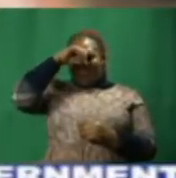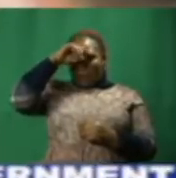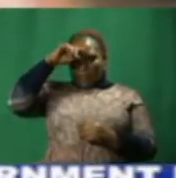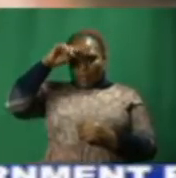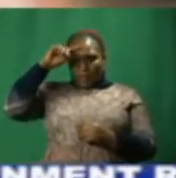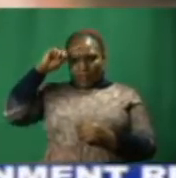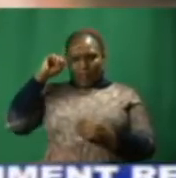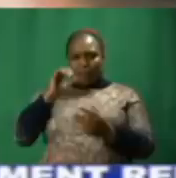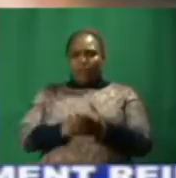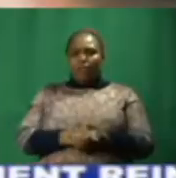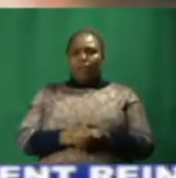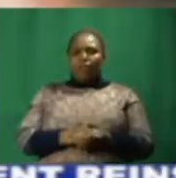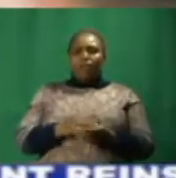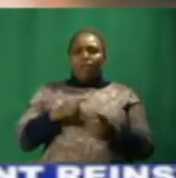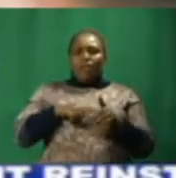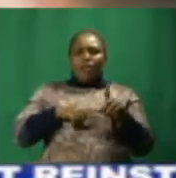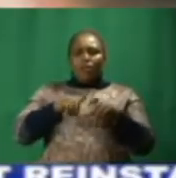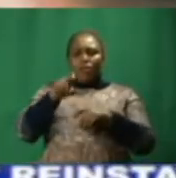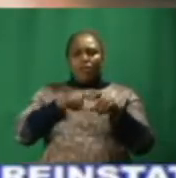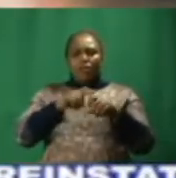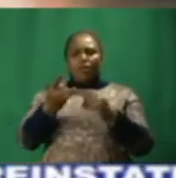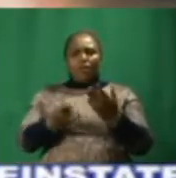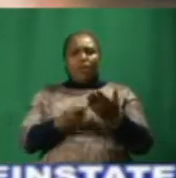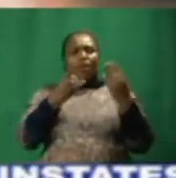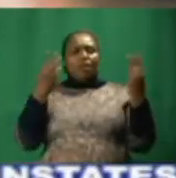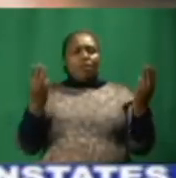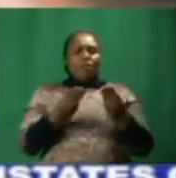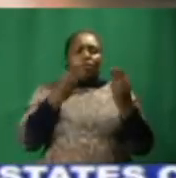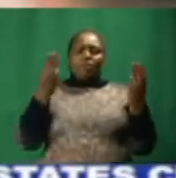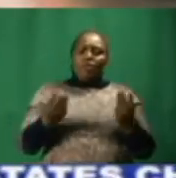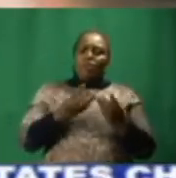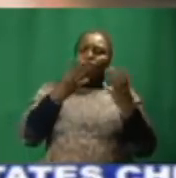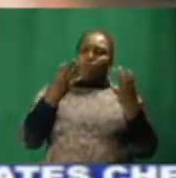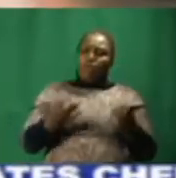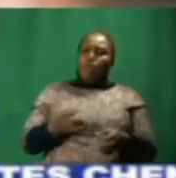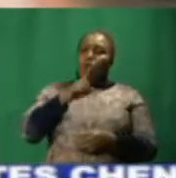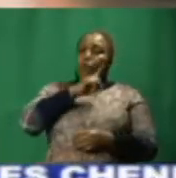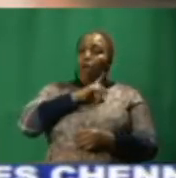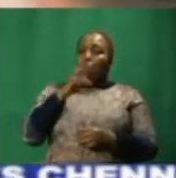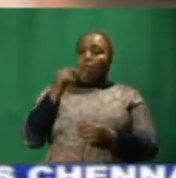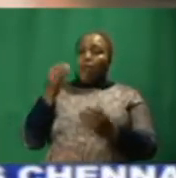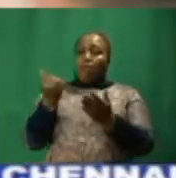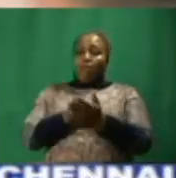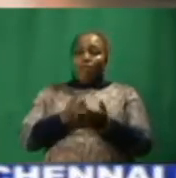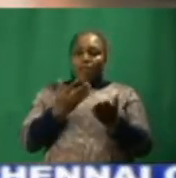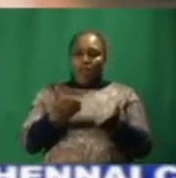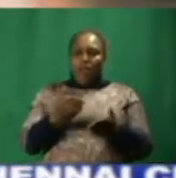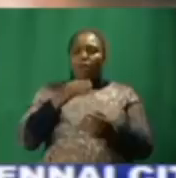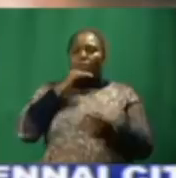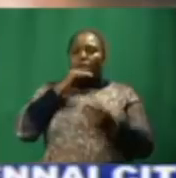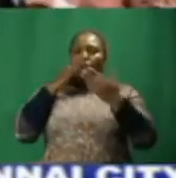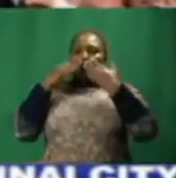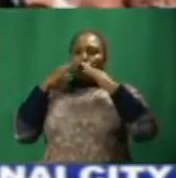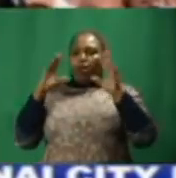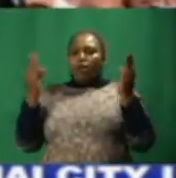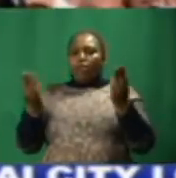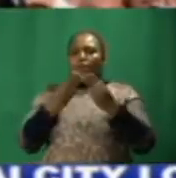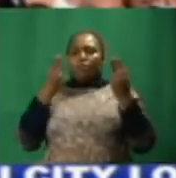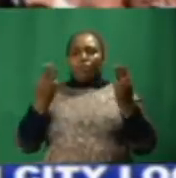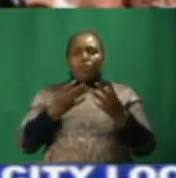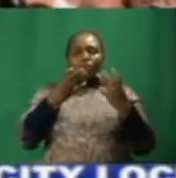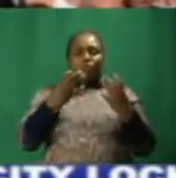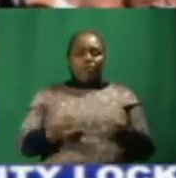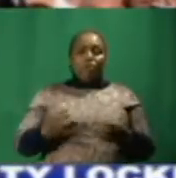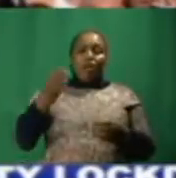Lo mcuthelwane uye usite bantfu labeswele njengoba imali letfulakala khona iniketwa bona.